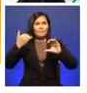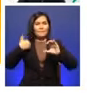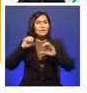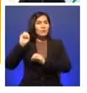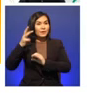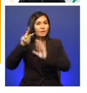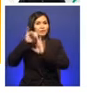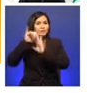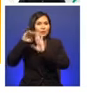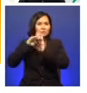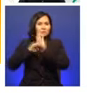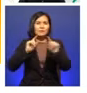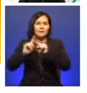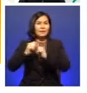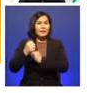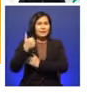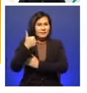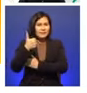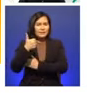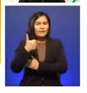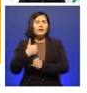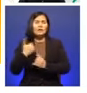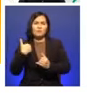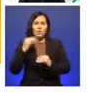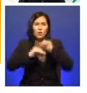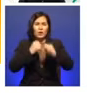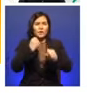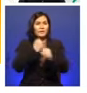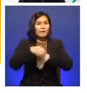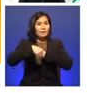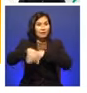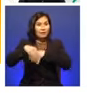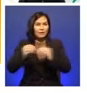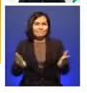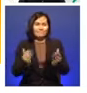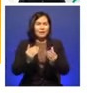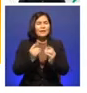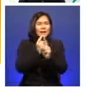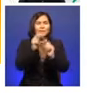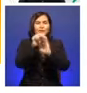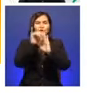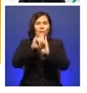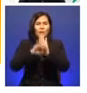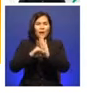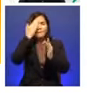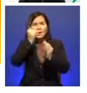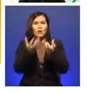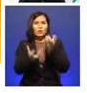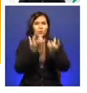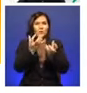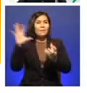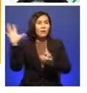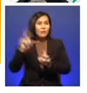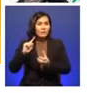ครงการเสริมพลังเครือข่ายขับเคลื่อนนโยบายสวัสดิการสังคมเพื่อความเท่าเทียมและเป็นธรรมนะครับก็เป็นภาคีสสส.ที่เ